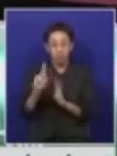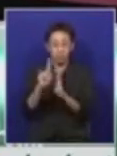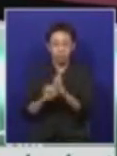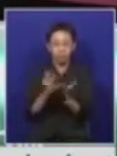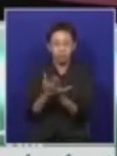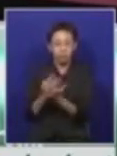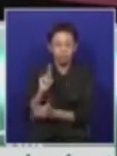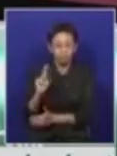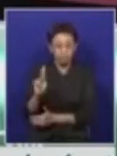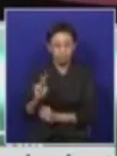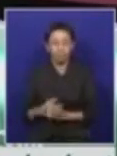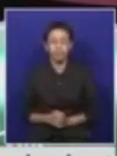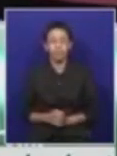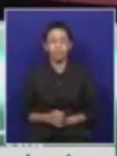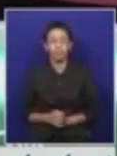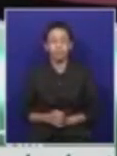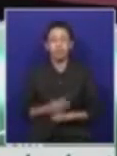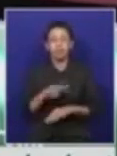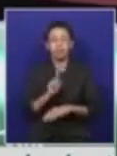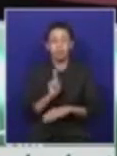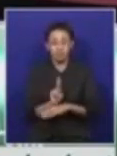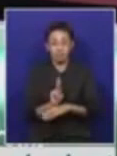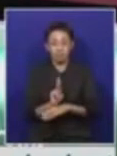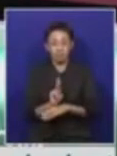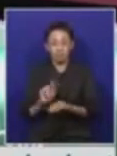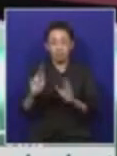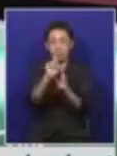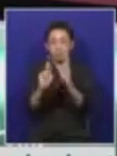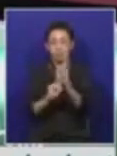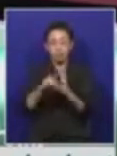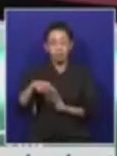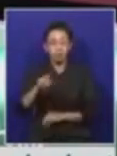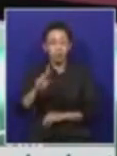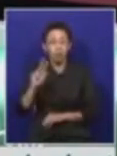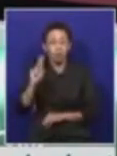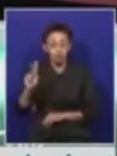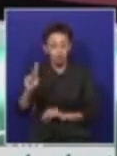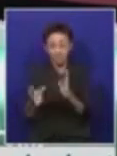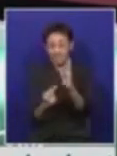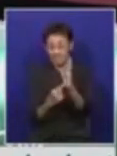อ่าธรรมทานครับมีพระราชกำหนดอันนี้ผมและพระประชาชาติไม่ขัดข้องกับการกู้เงินและก็เล็งเห็นถึงความจำเป็น